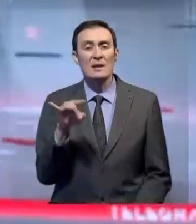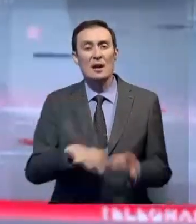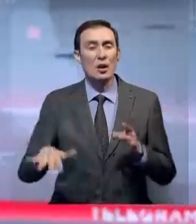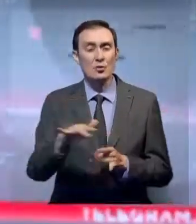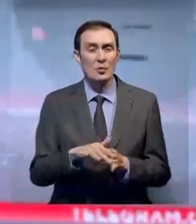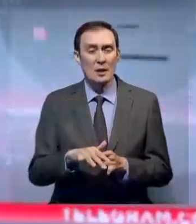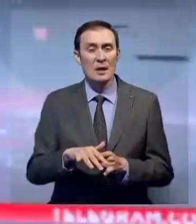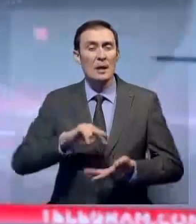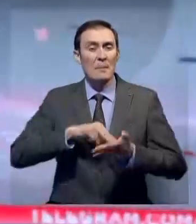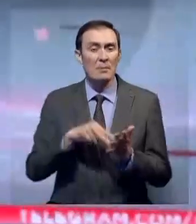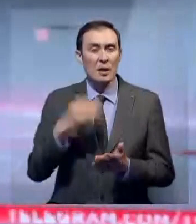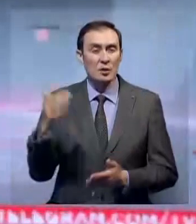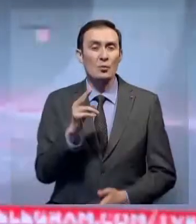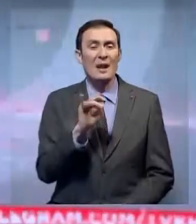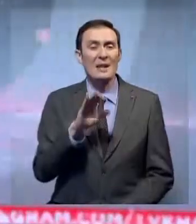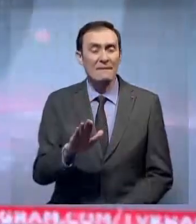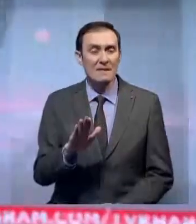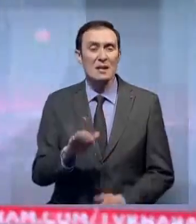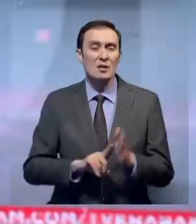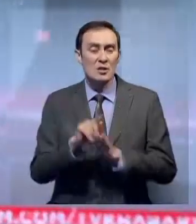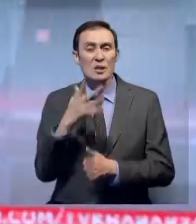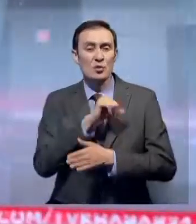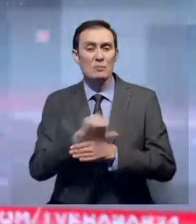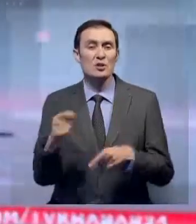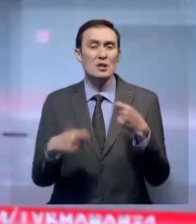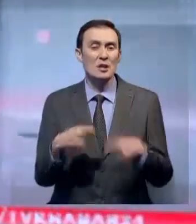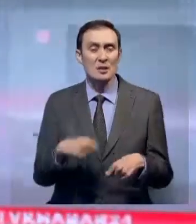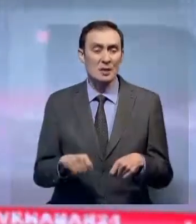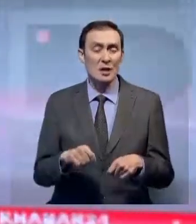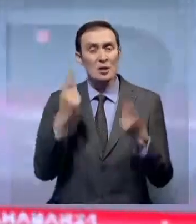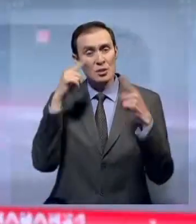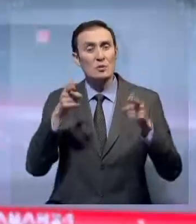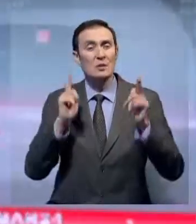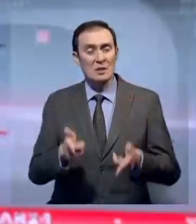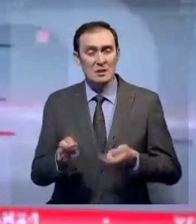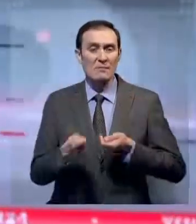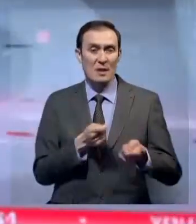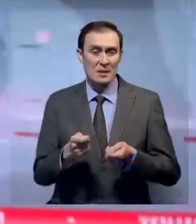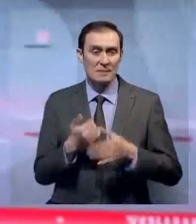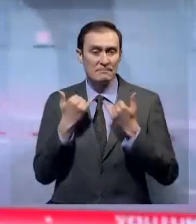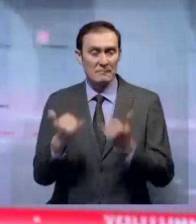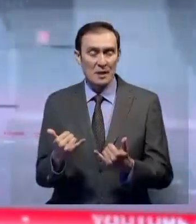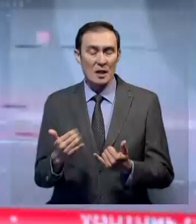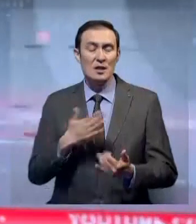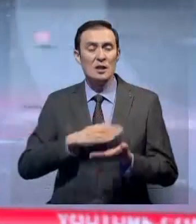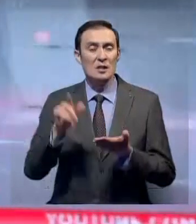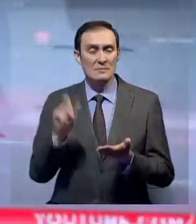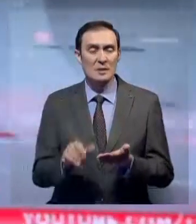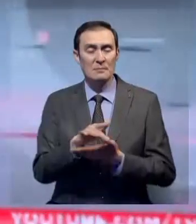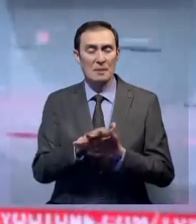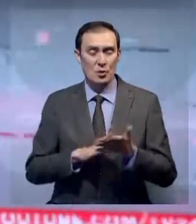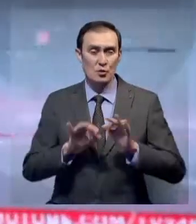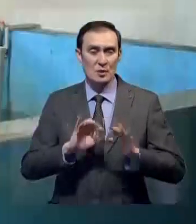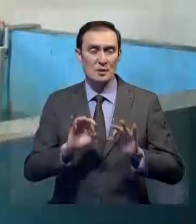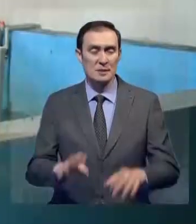района. Задача Мурата Калиева – выйти на зарубежные рынки. Идею поддержали местные власти. Кристина Алмазкызы